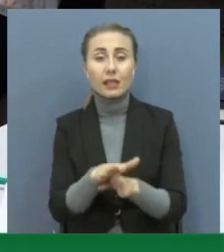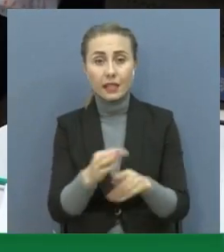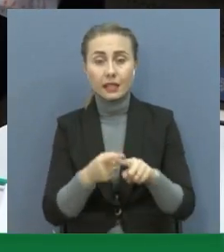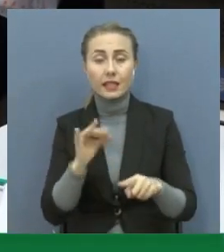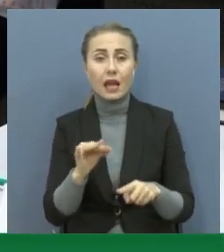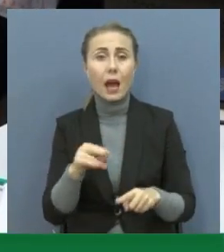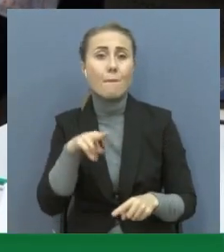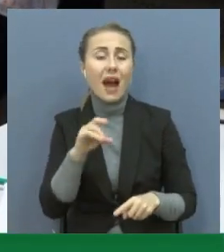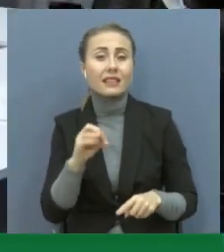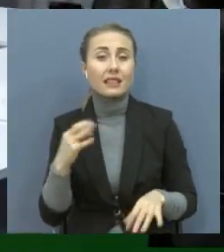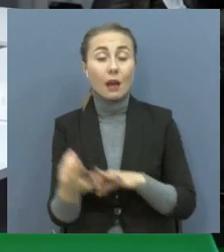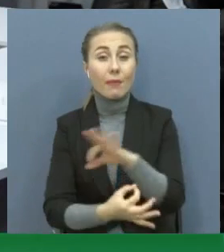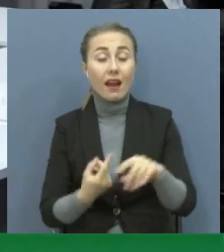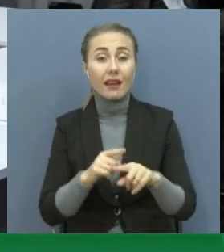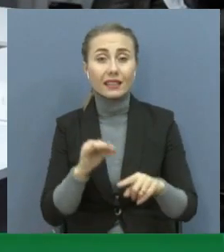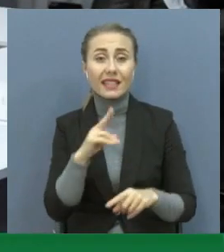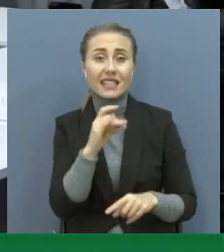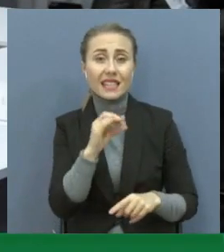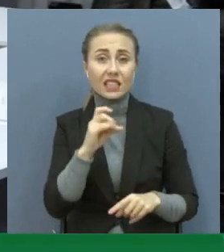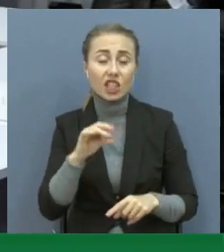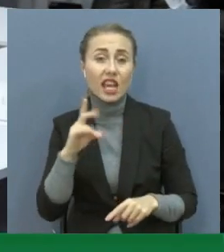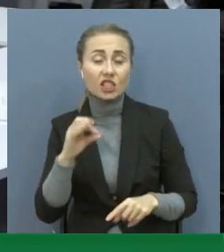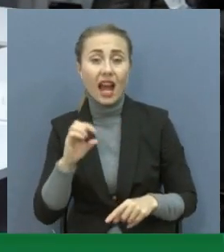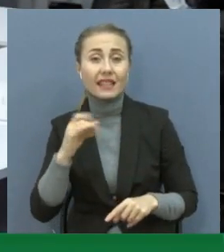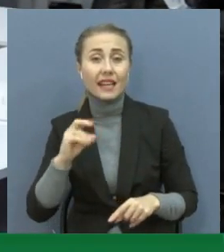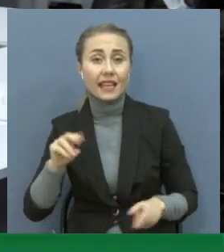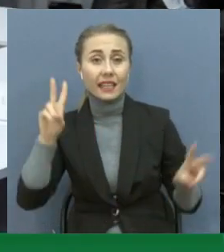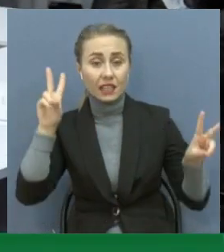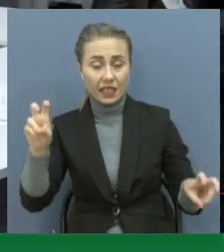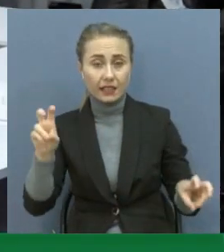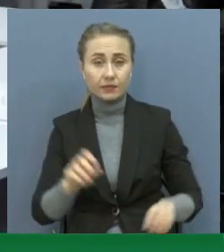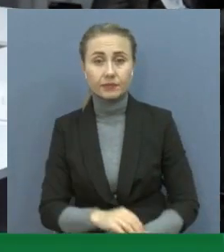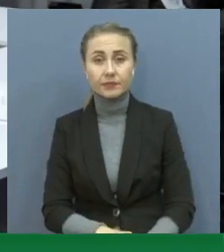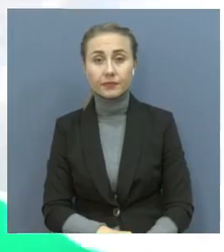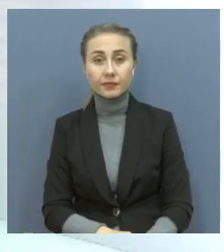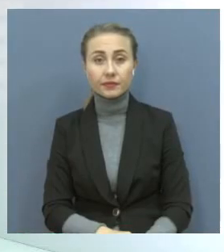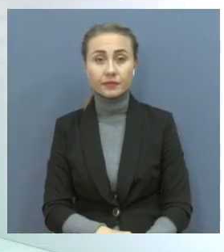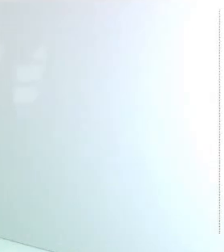реализация партийных проектов «Кедергесес Келешек» и «Ардагерлерде Ардахтайх».